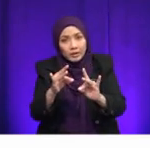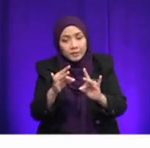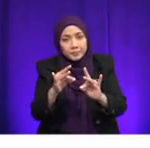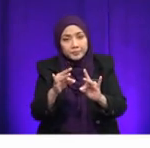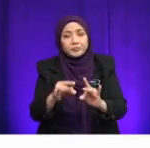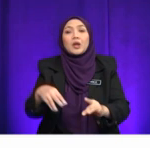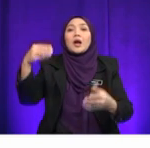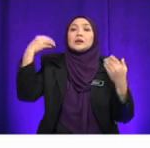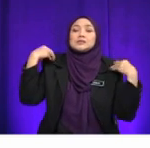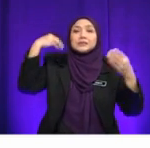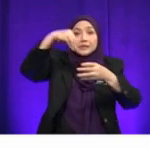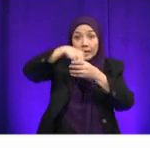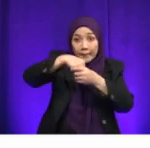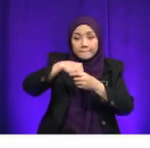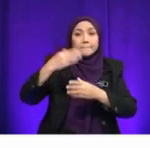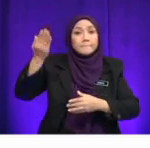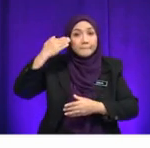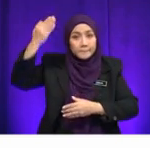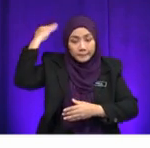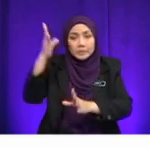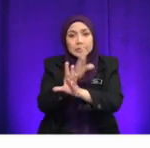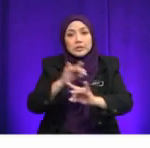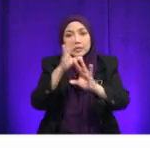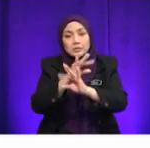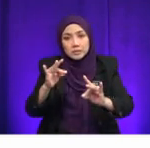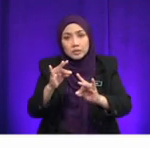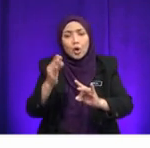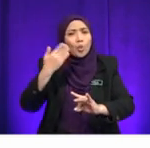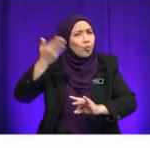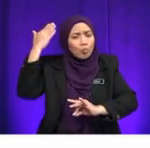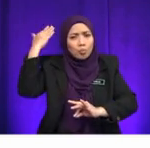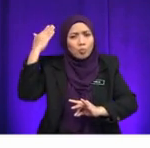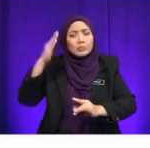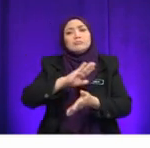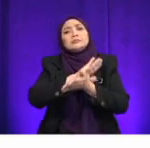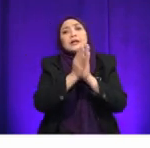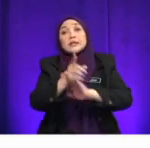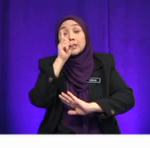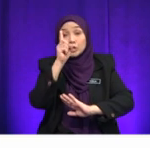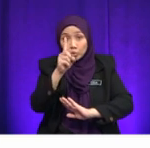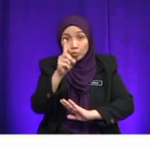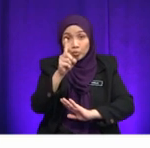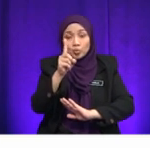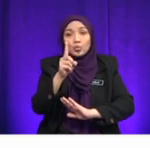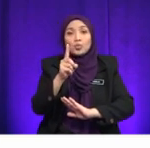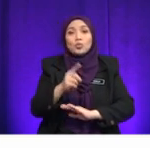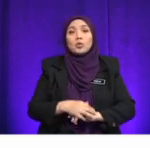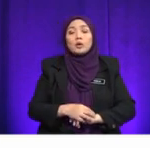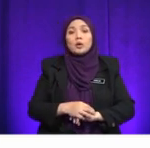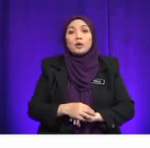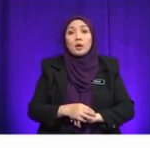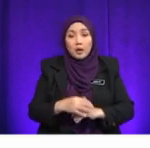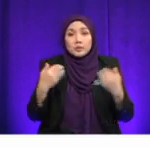sejarah serawa yang mana kita lihat berlaku satu peristiwa yang telah menggemparkan kerajaan